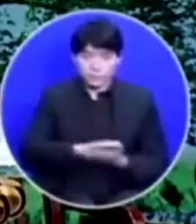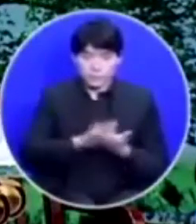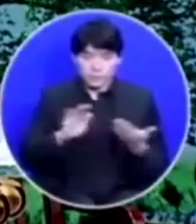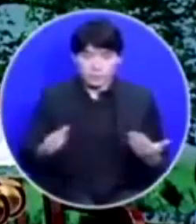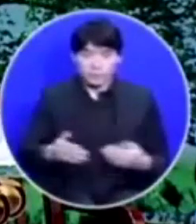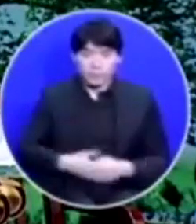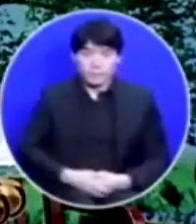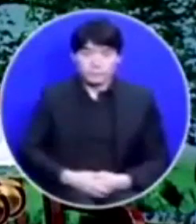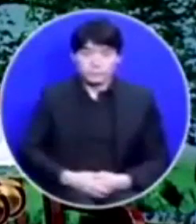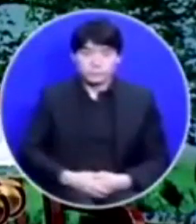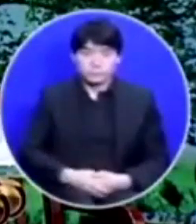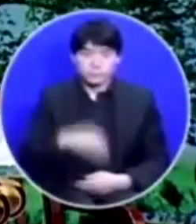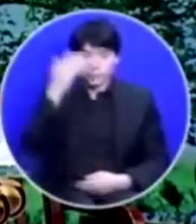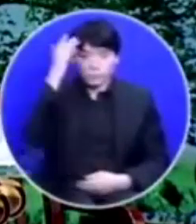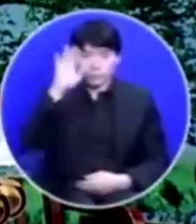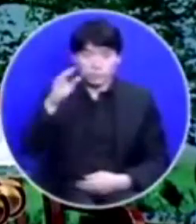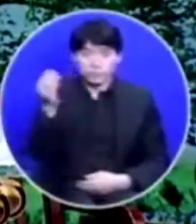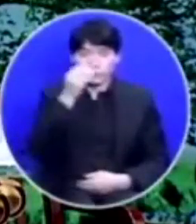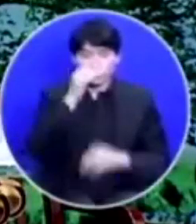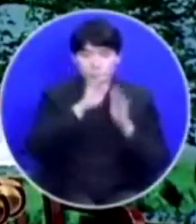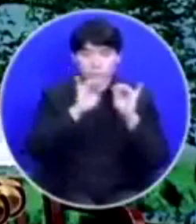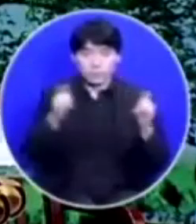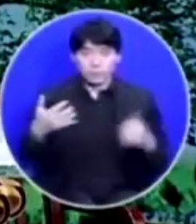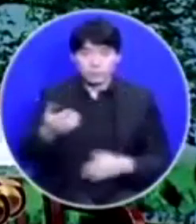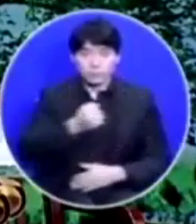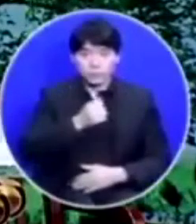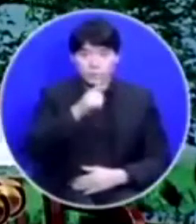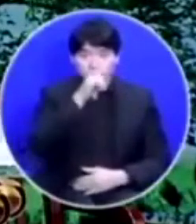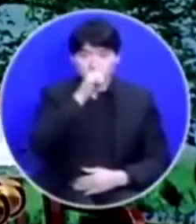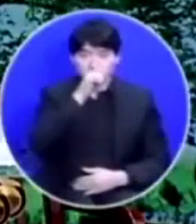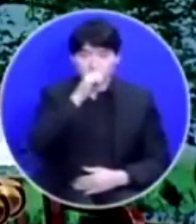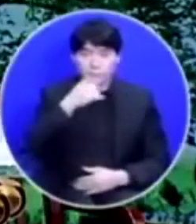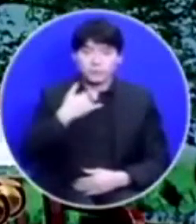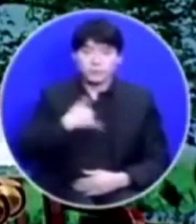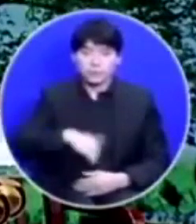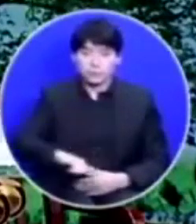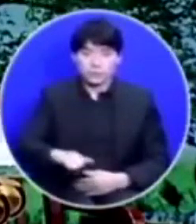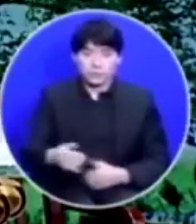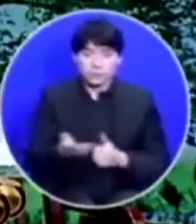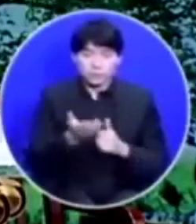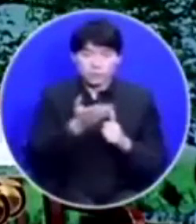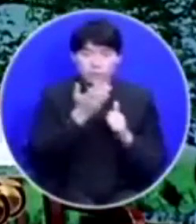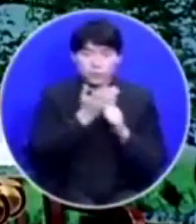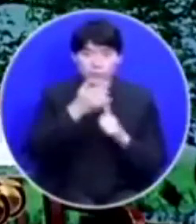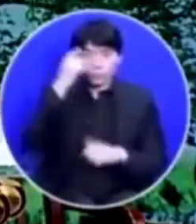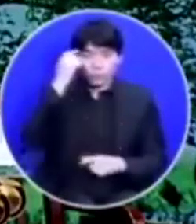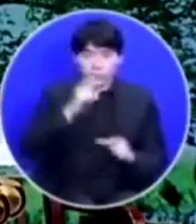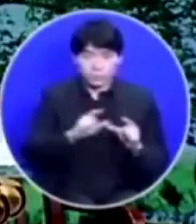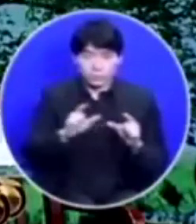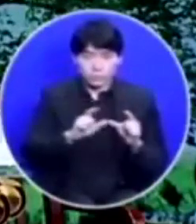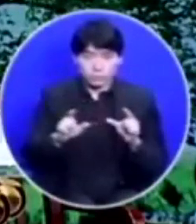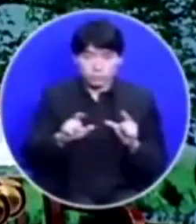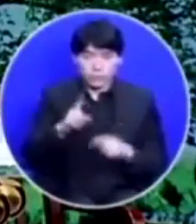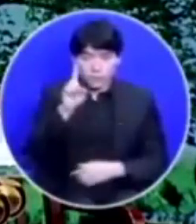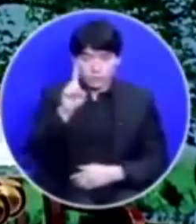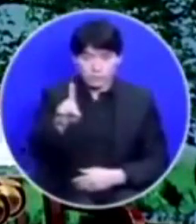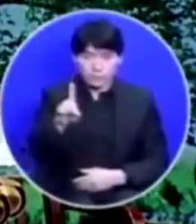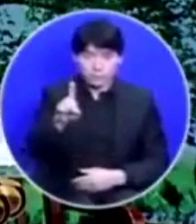아 요즘 성도들이 가지고 있는 자녀 양육에 있어서 고민중의 하나가